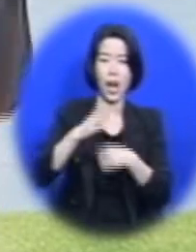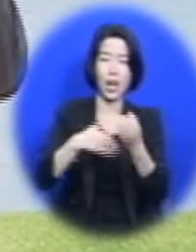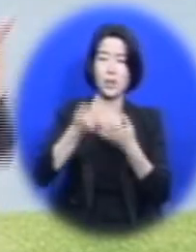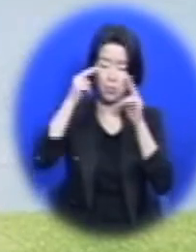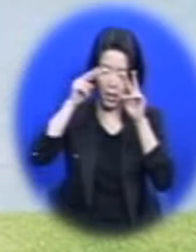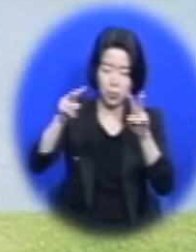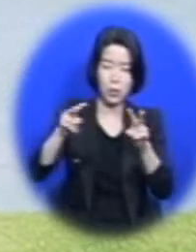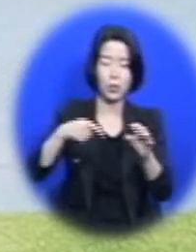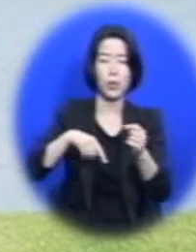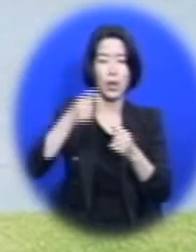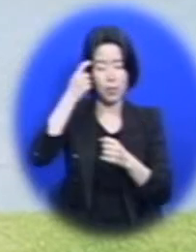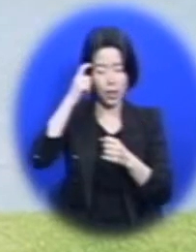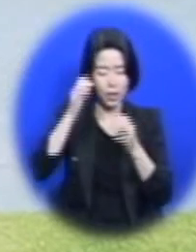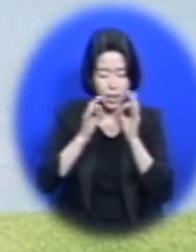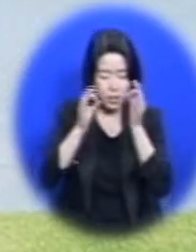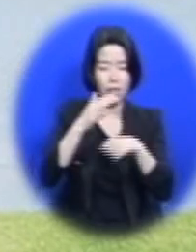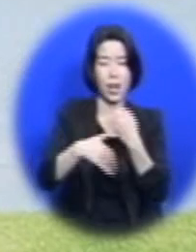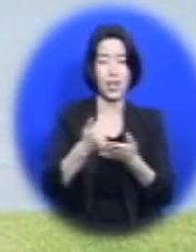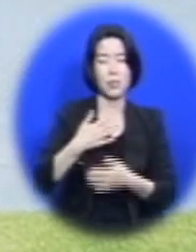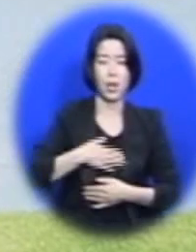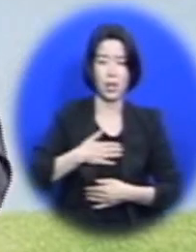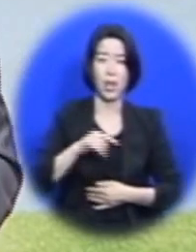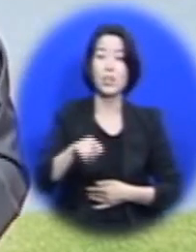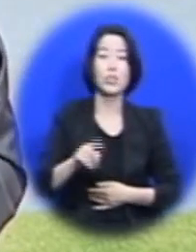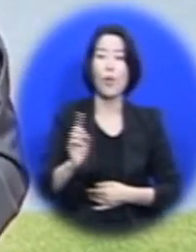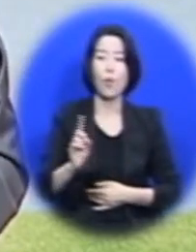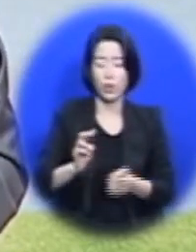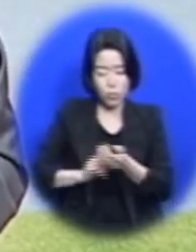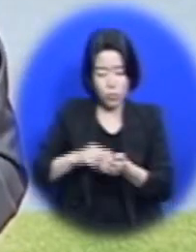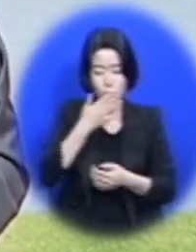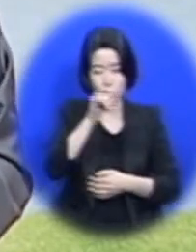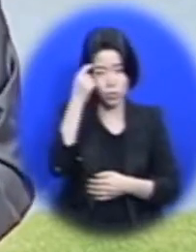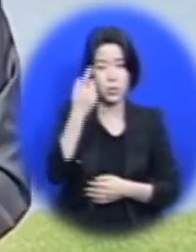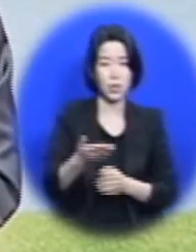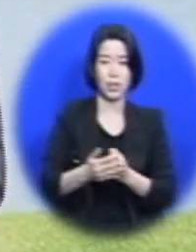그것을 하나님은 아시잖아요. 그걸 어떻게 숨길 수가 있겠어요?